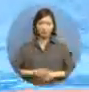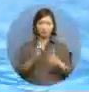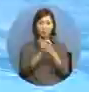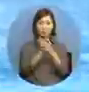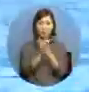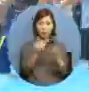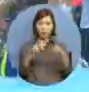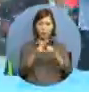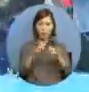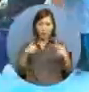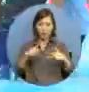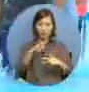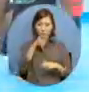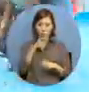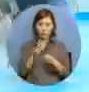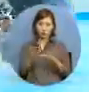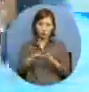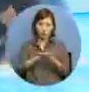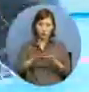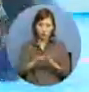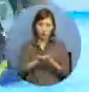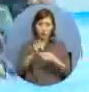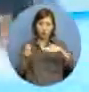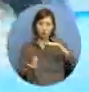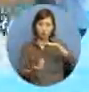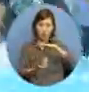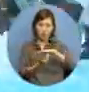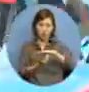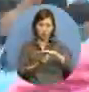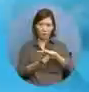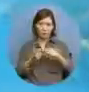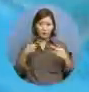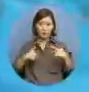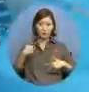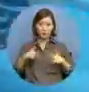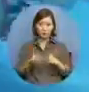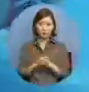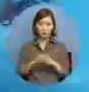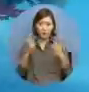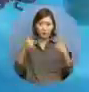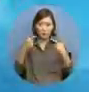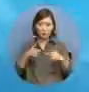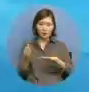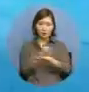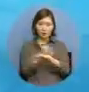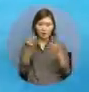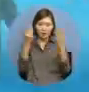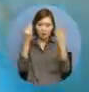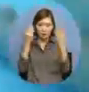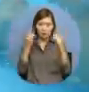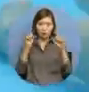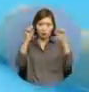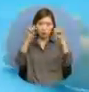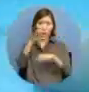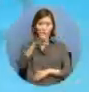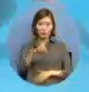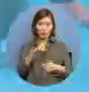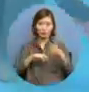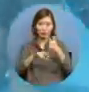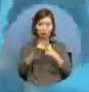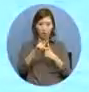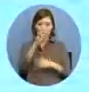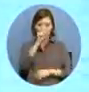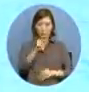친구들과 즐기는 물장난은 아이들의 최고의 놀잇감. 게다가 매일 다니던 학교 운동장이라면 더욱